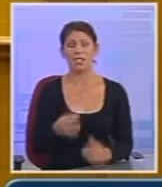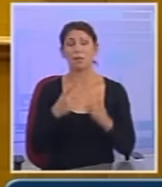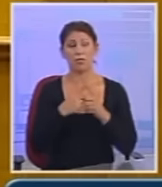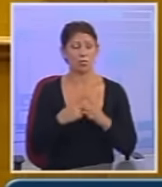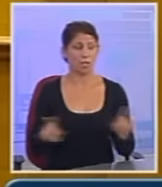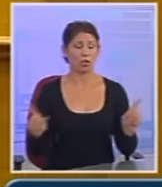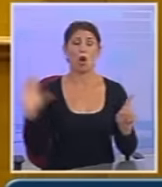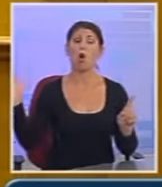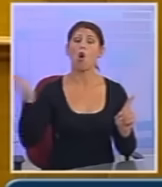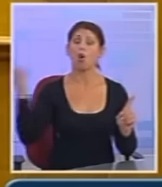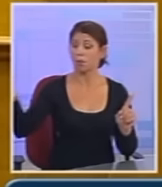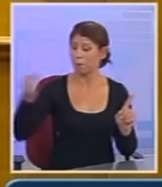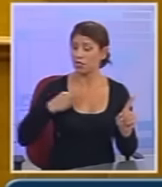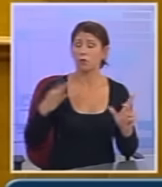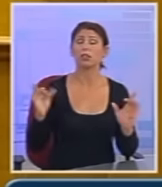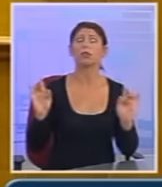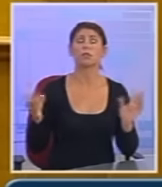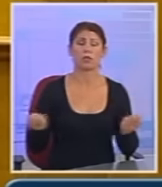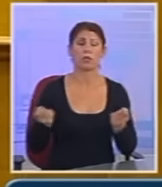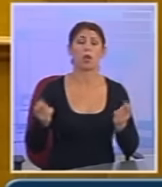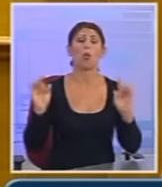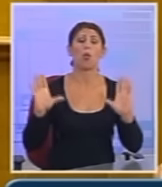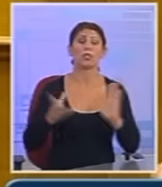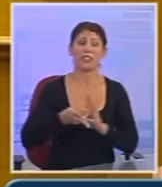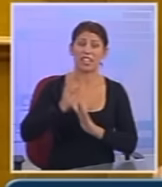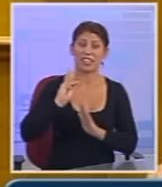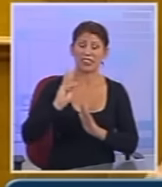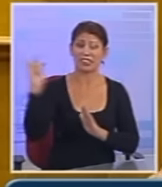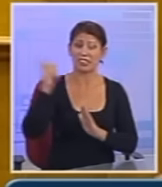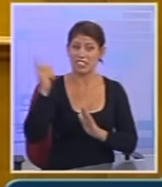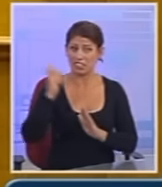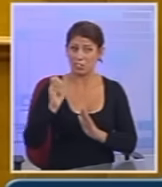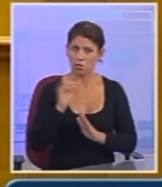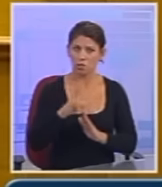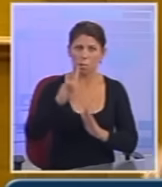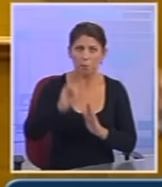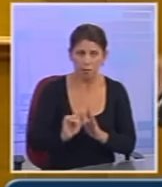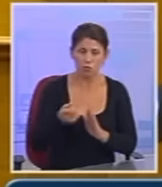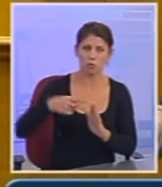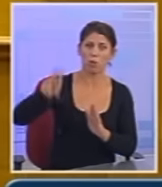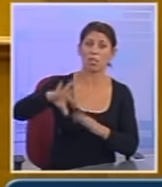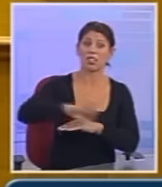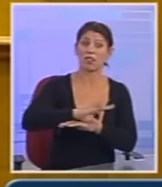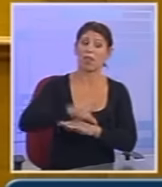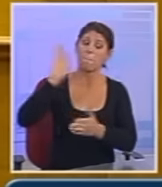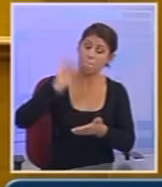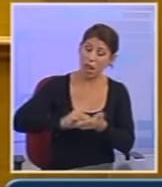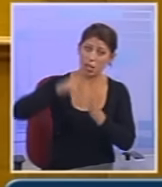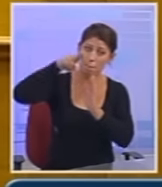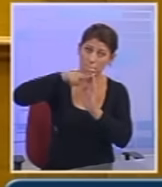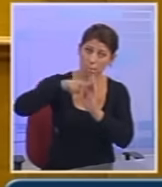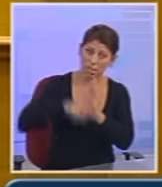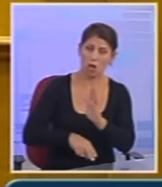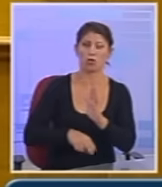έλεγε, τίποτα δεν έμεινε. Ούτε τη 13η σύνταξη έδωσε, αντιθέτως τις μείωσε, σχεδιάζει να τις μοιάσει κι άλλο. Αντί